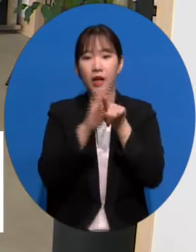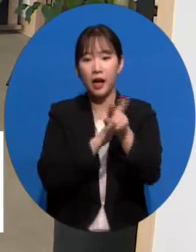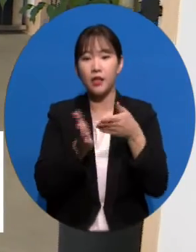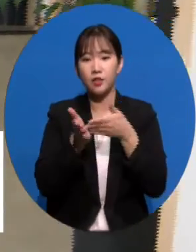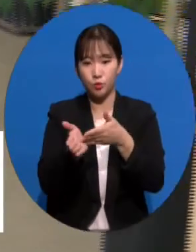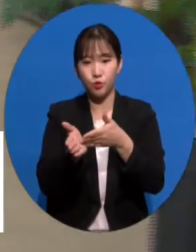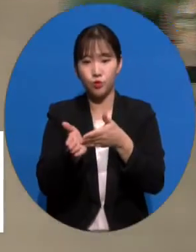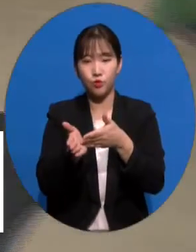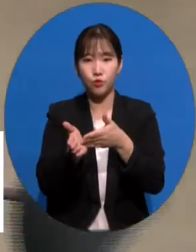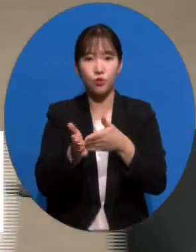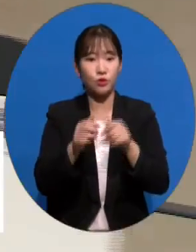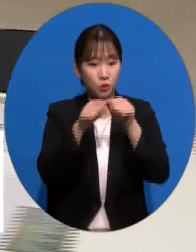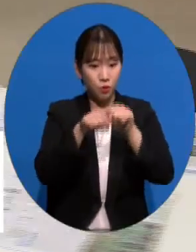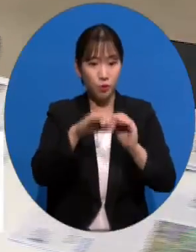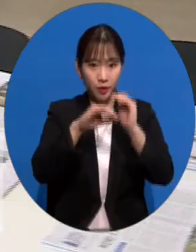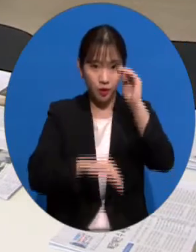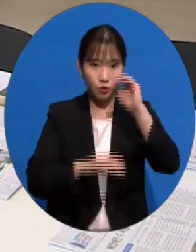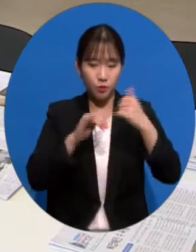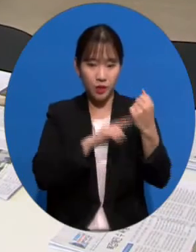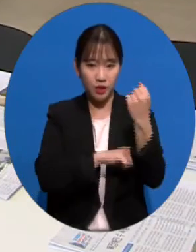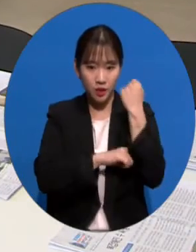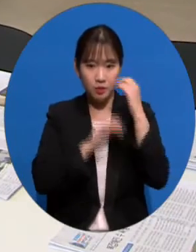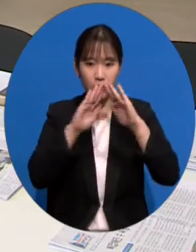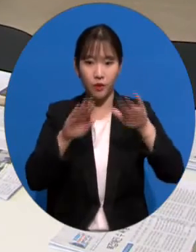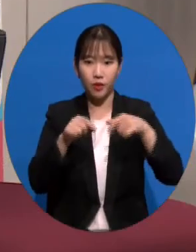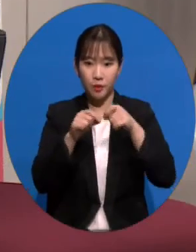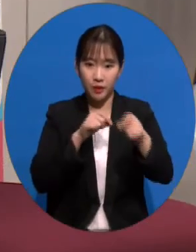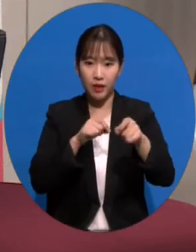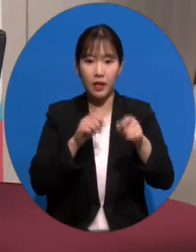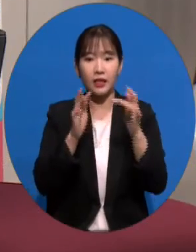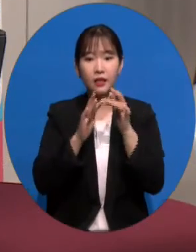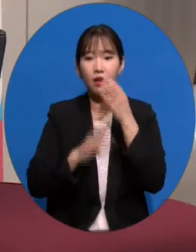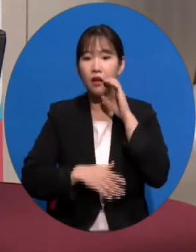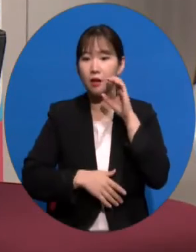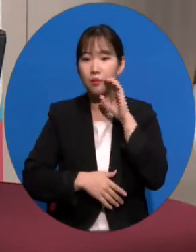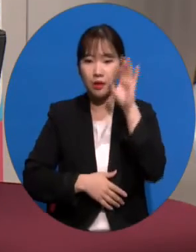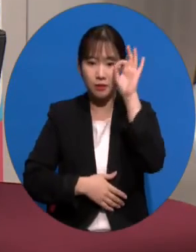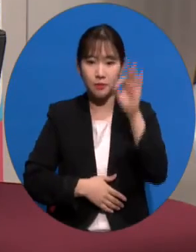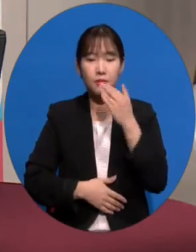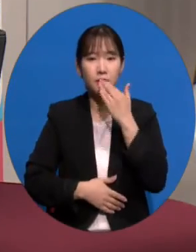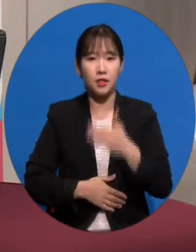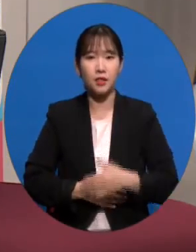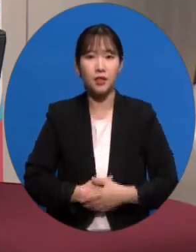진행되고 자세한 사항은 국민 m 전남도당 카 페 에서 확인할 수 있습니다